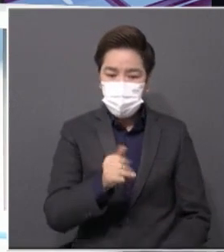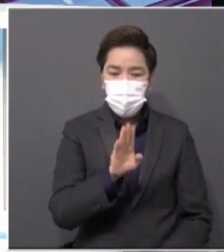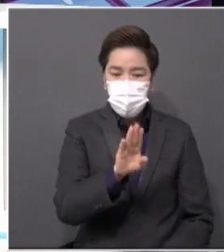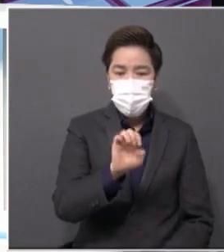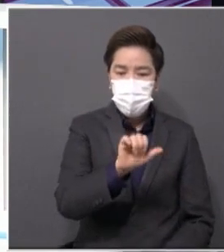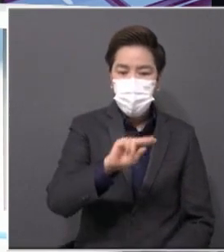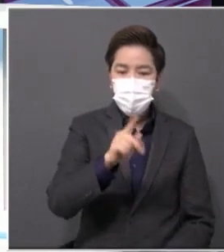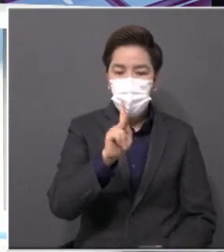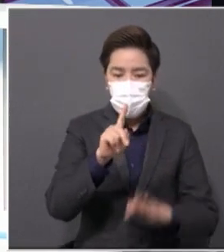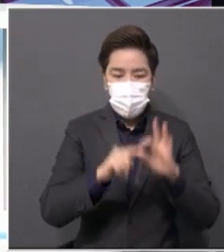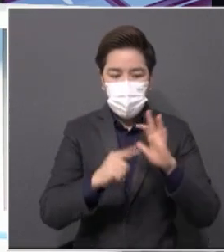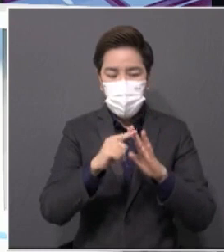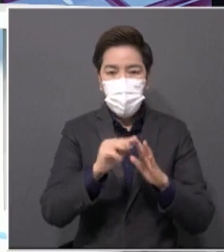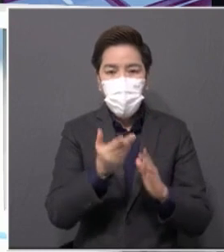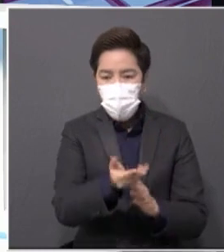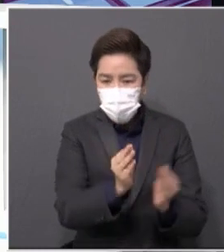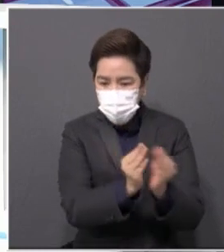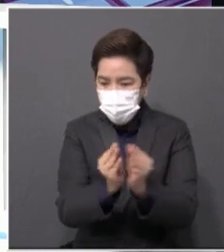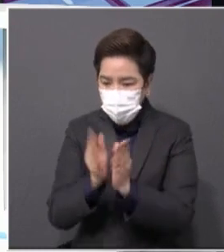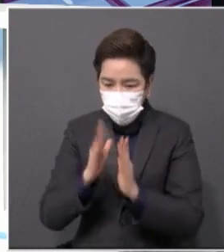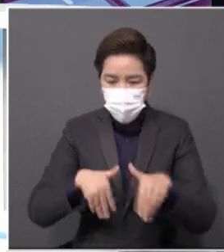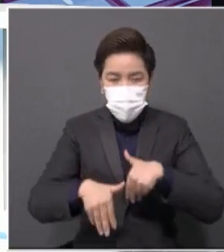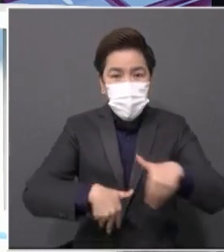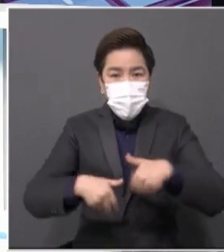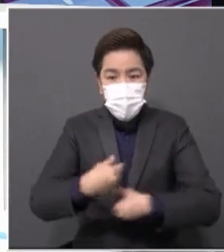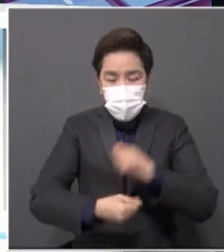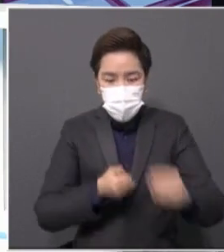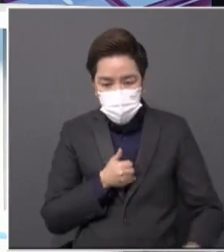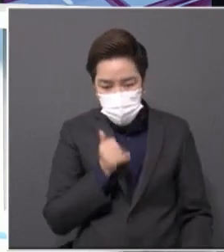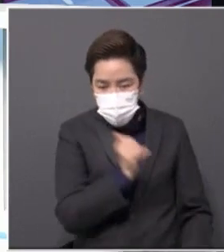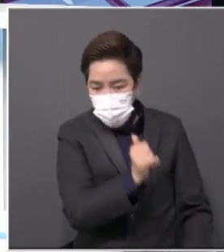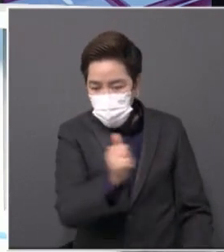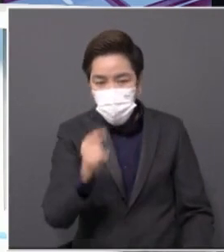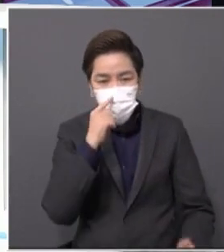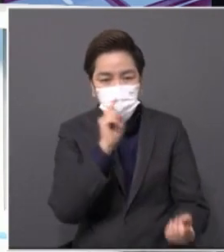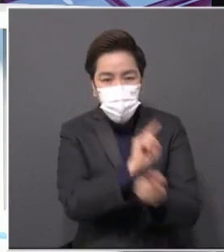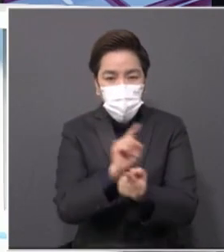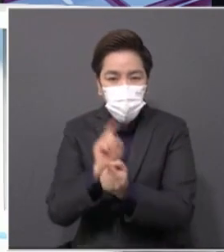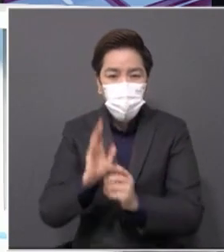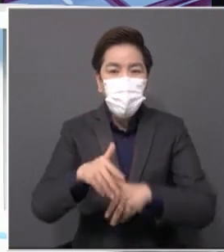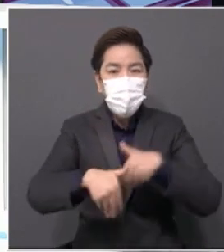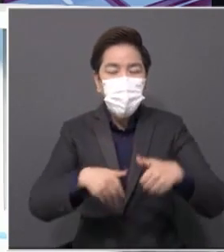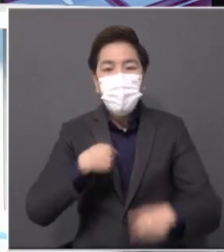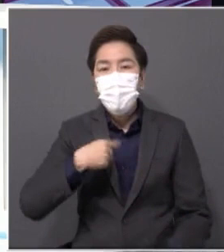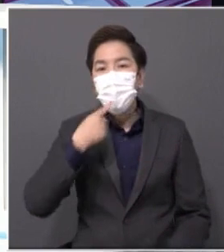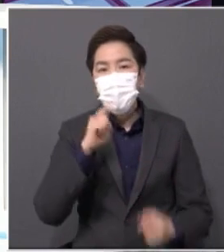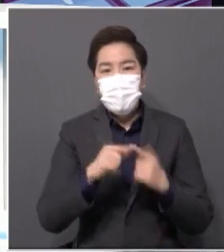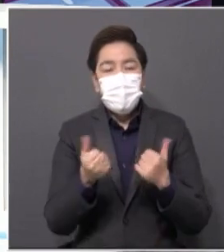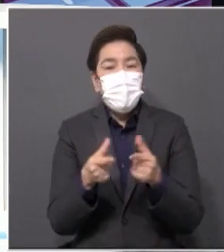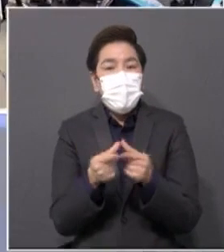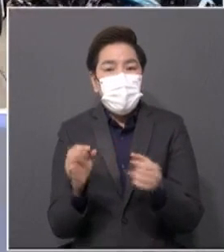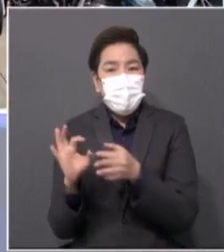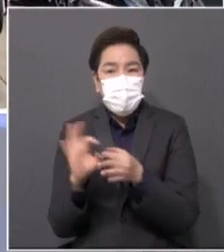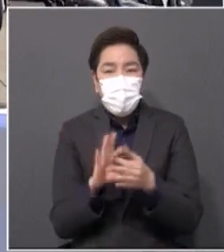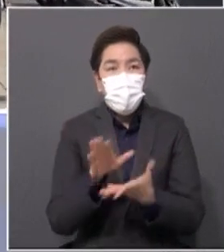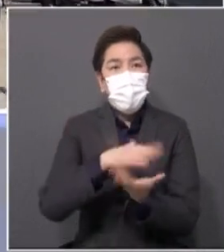ก็ไปหาเสียงไปขอคะแนนกับพี่น้องประชาชนไปเดินในตลาดด้วยครับคุณสนั่นธรไปพบปะกับพี่น้องประชาชนโดยเฉพาะเรื่องที่